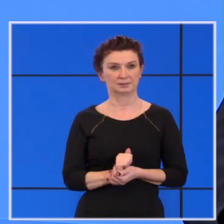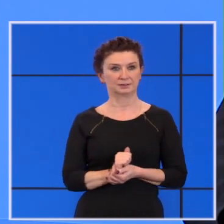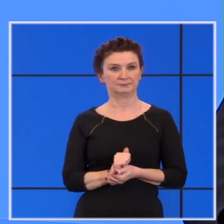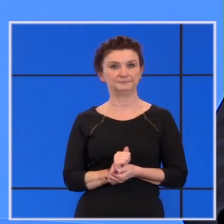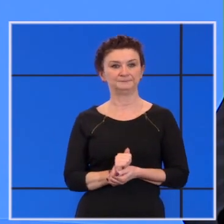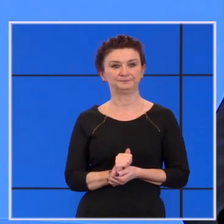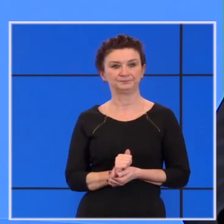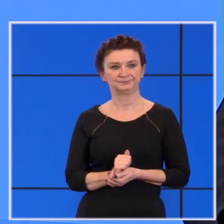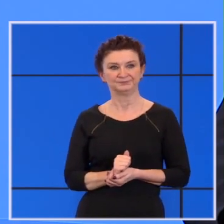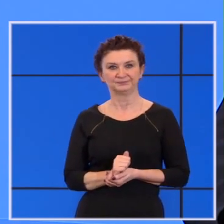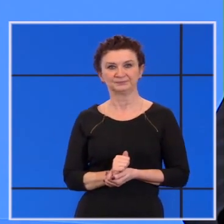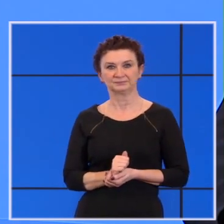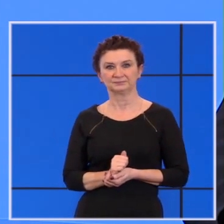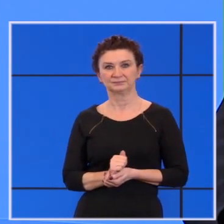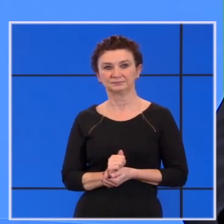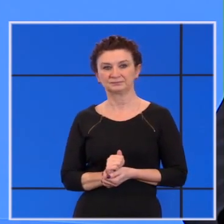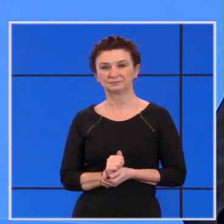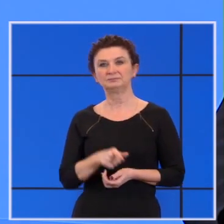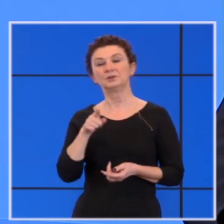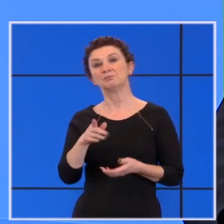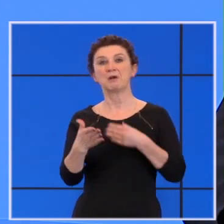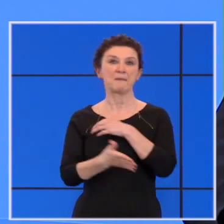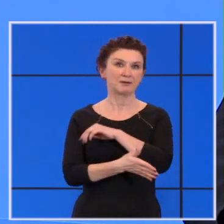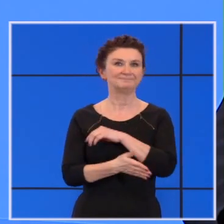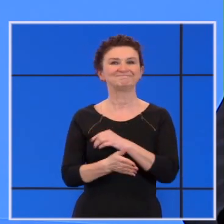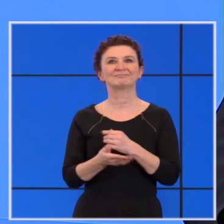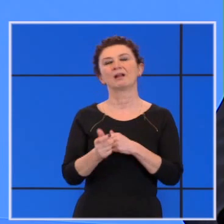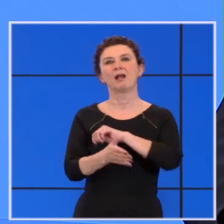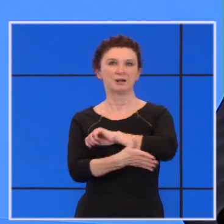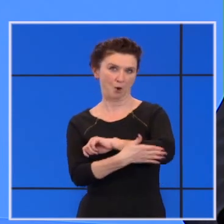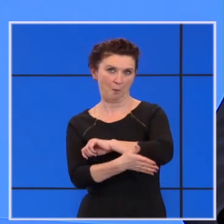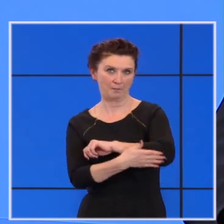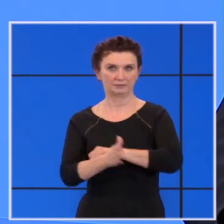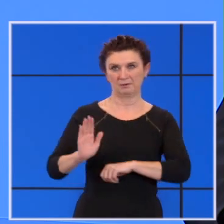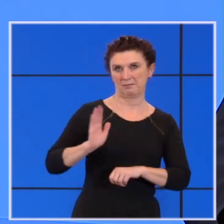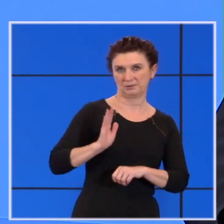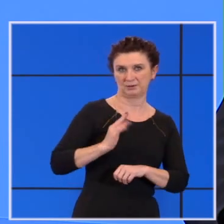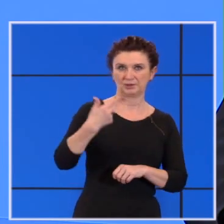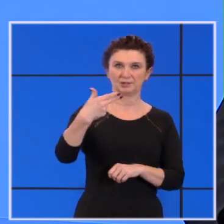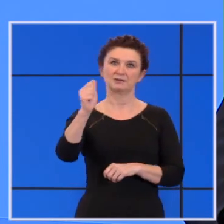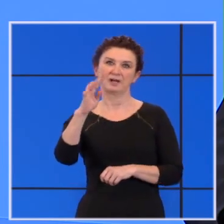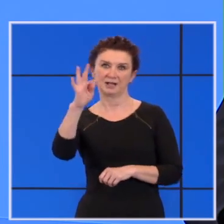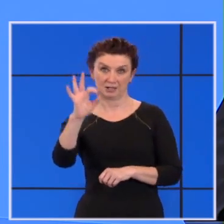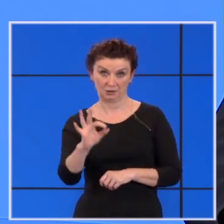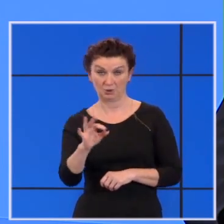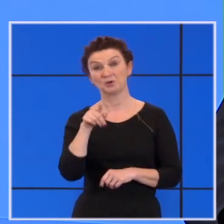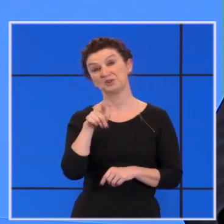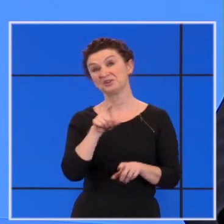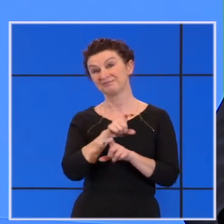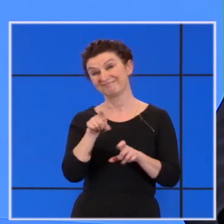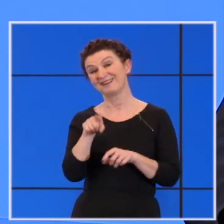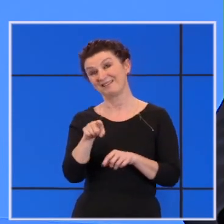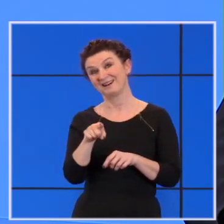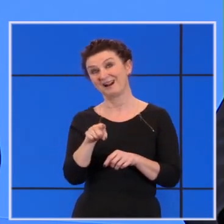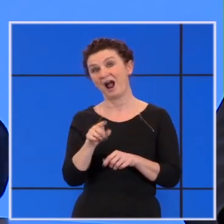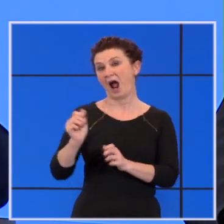mamy strukturę, na której opieramy bezpieczeństwo, mówię o NATO. Czy tego rodzaju armia europejska byłaby w strukturach